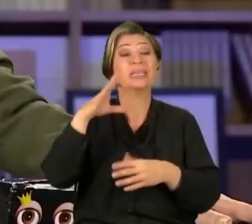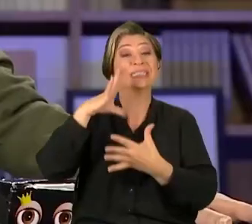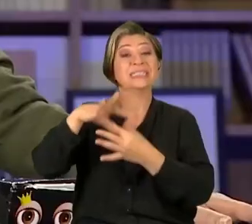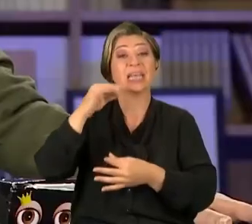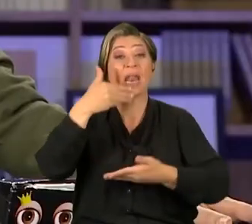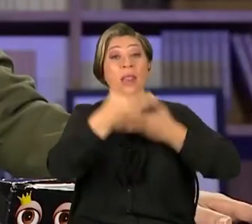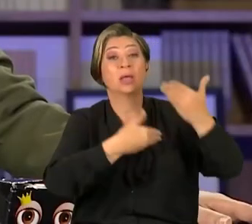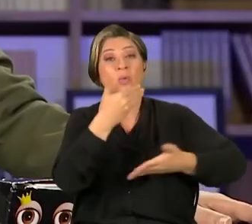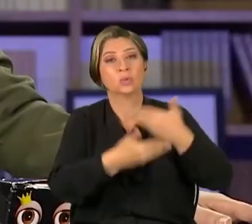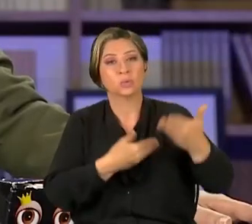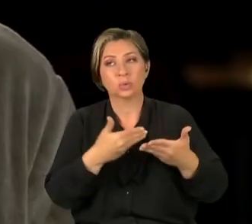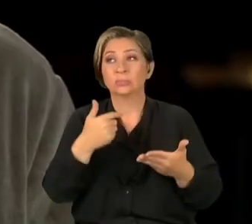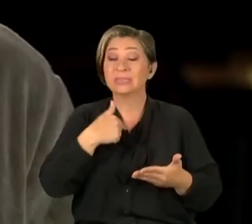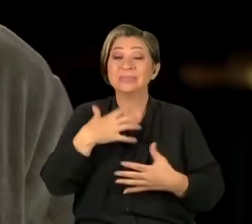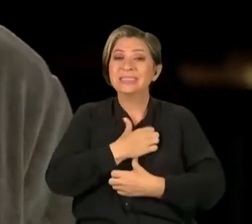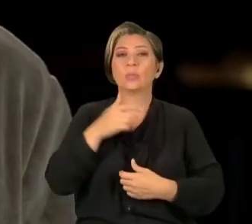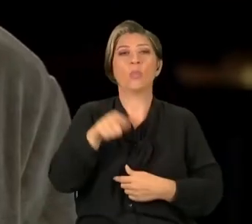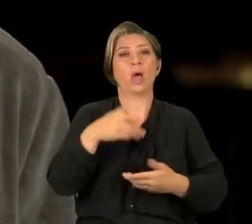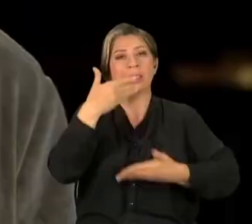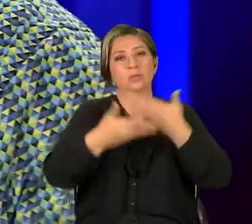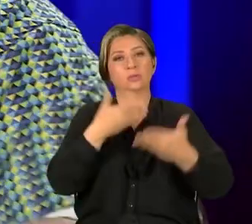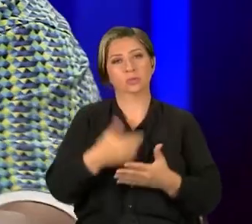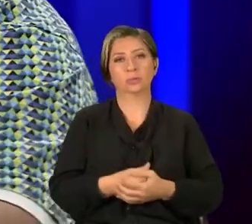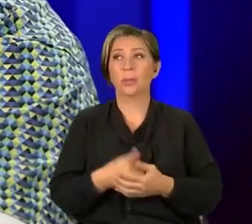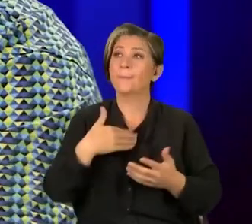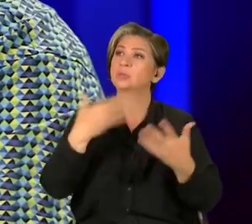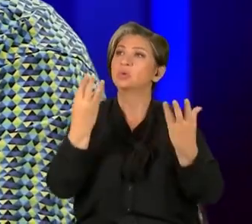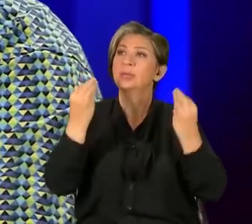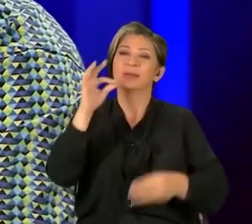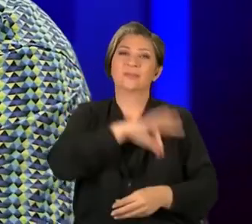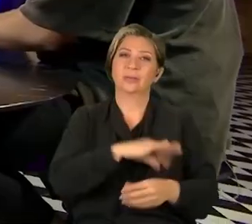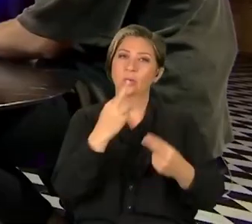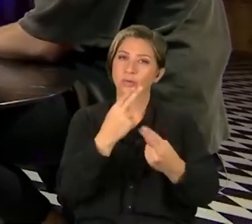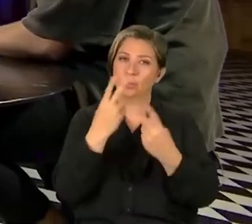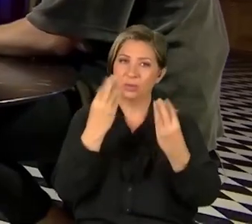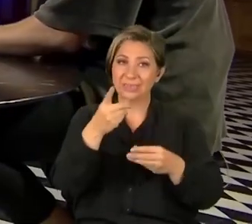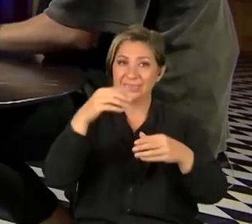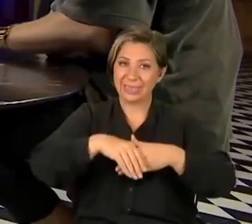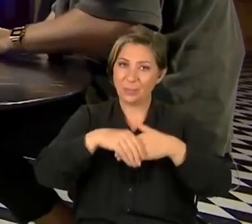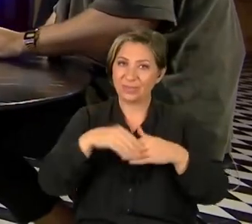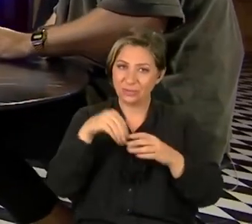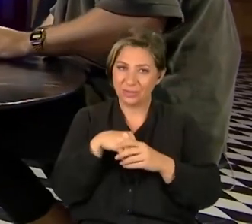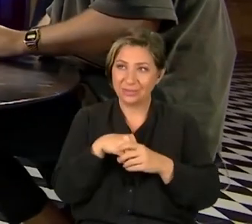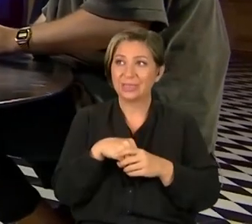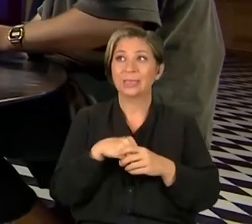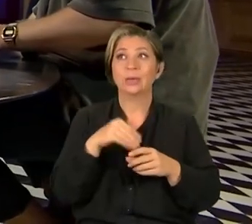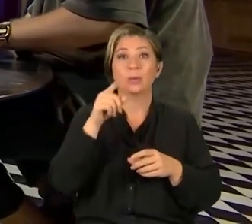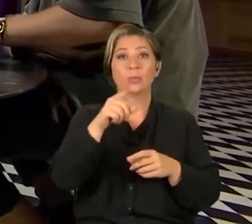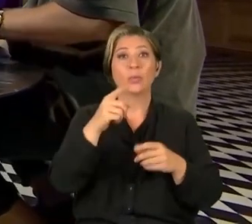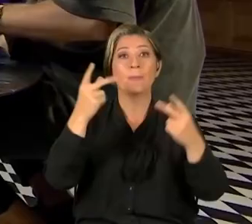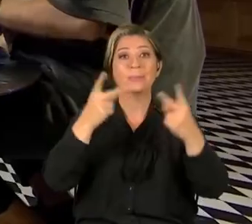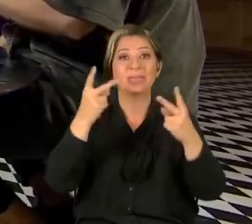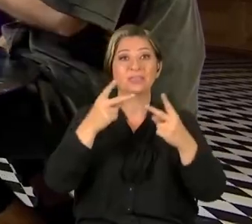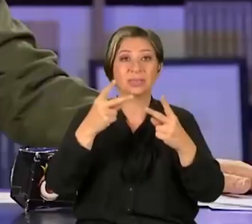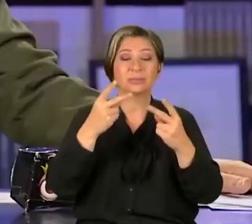anlatıyoruz Maşallah Bence Çok yararlı bir konuşma oldu Sizi tanımak açısından da bu mesajları